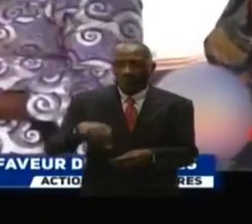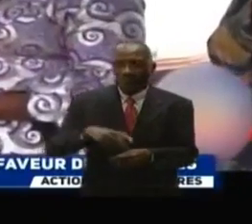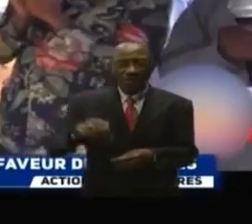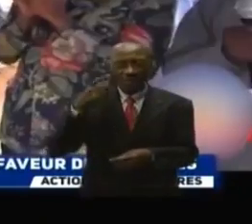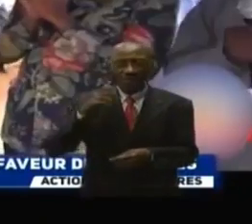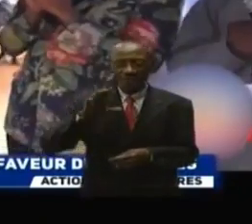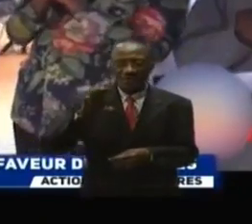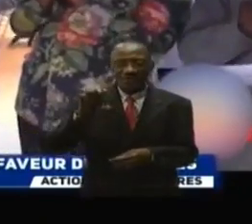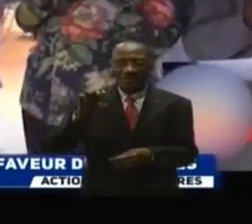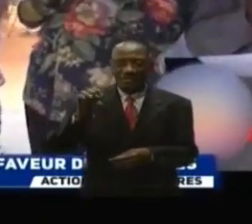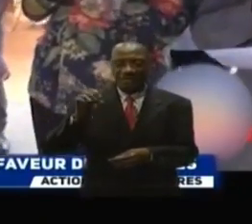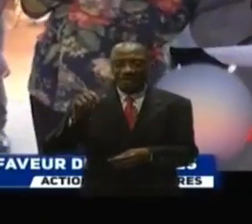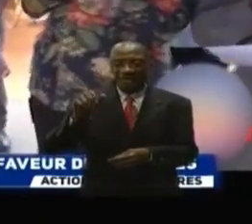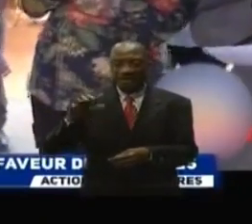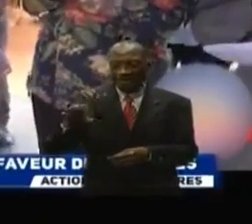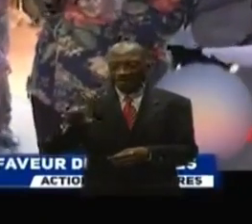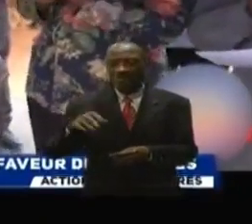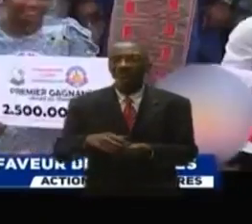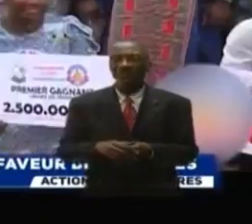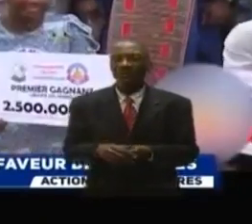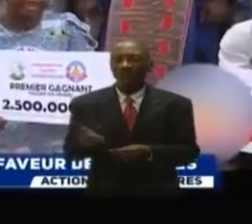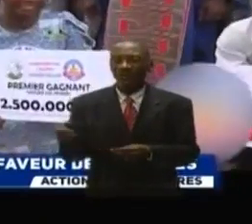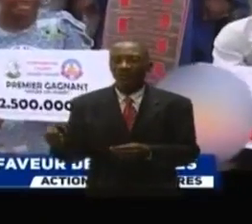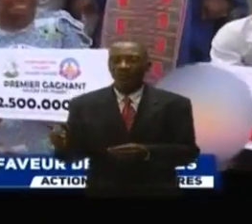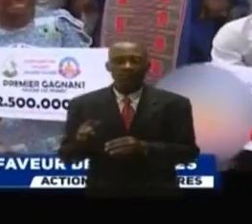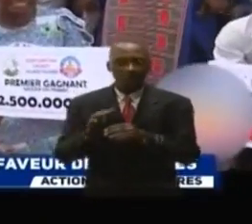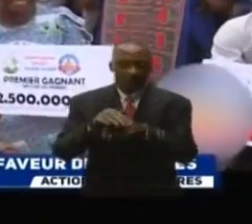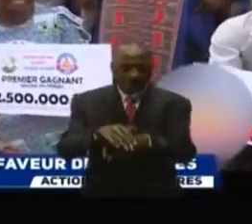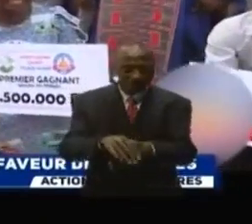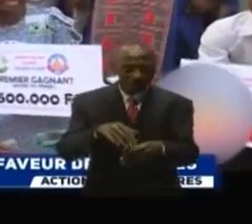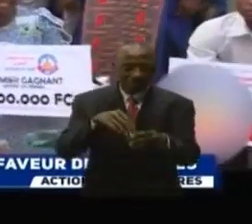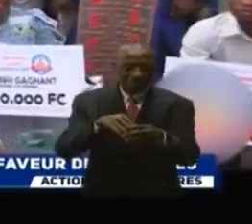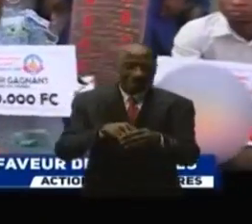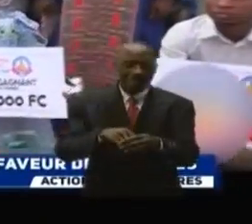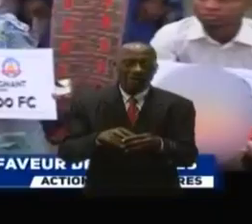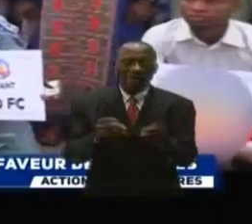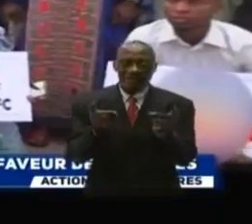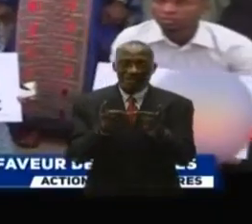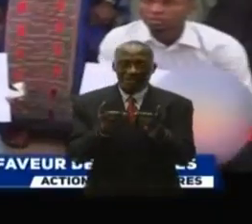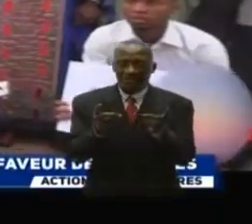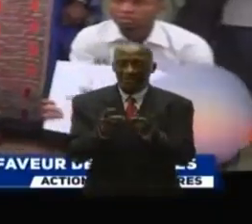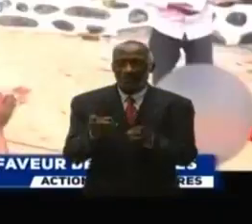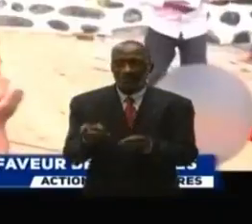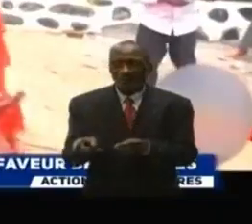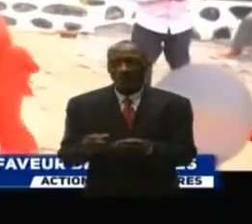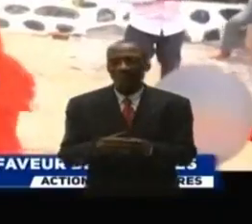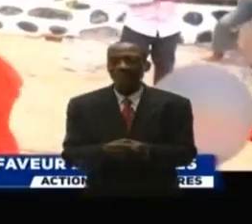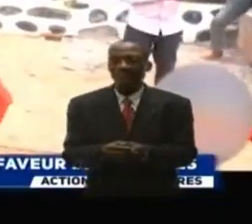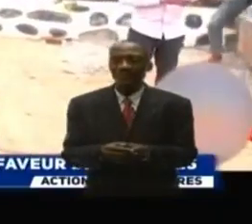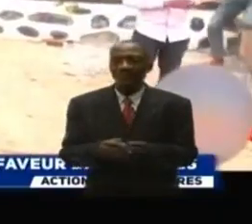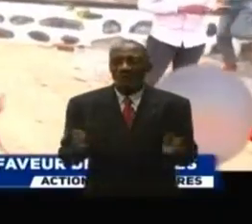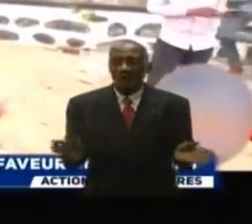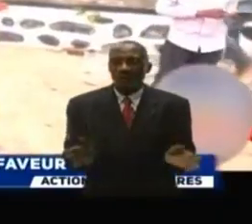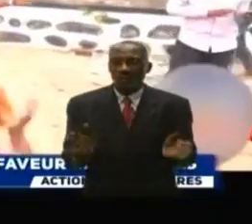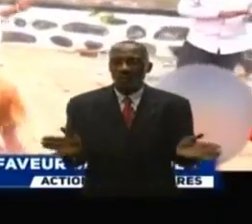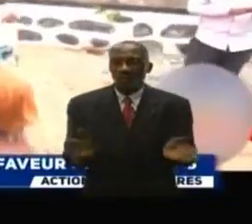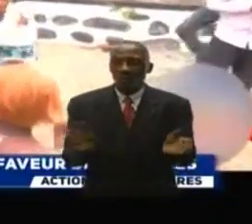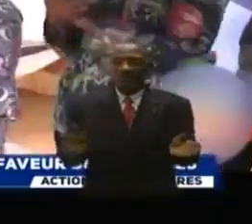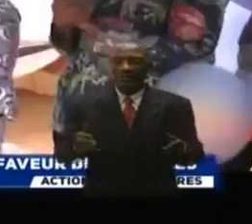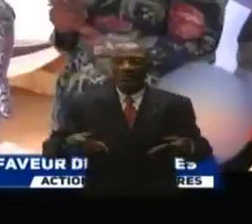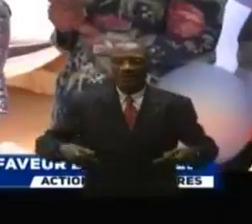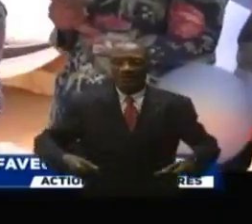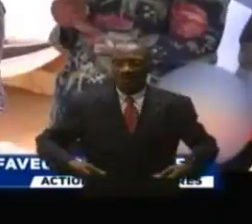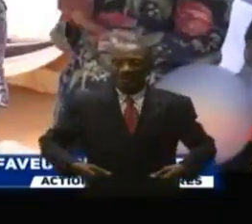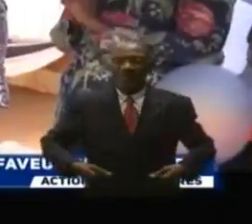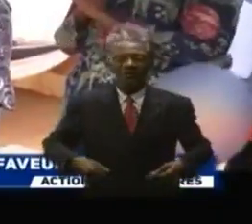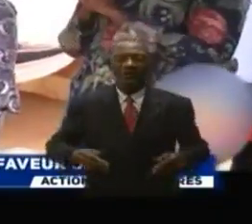PDDRCS, s'inscrit dans ces dynamiques à travers plusieurs initiatives. Pour ce faire, elle a encouragé le jeune artiste de commune de la ville de